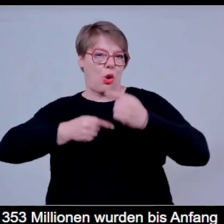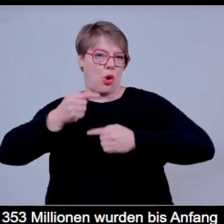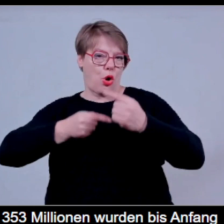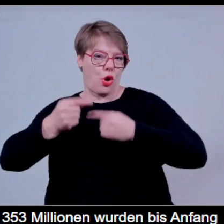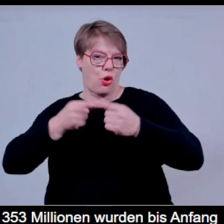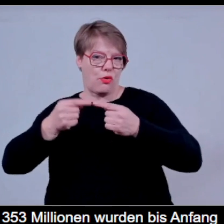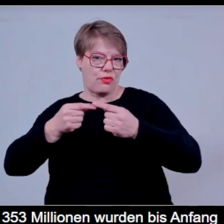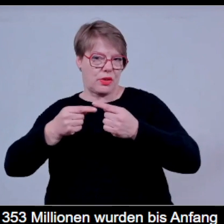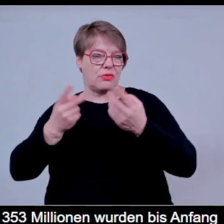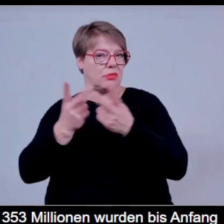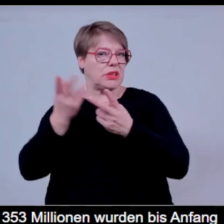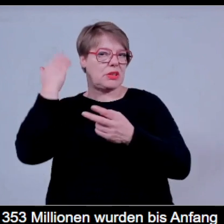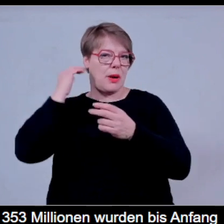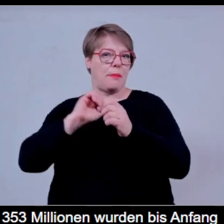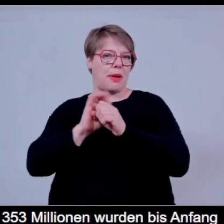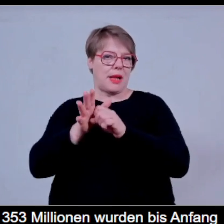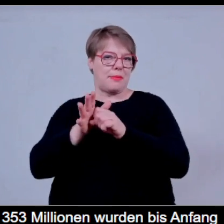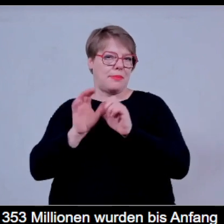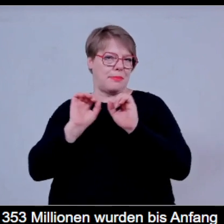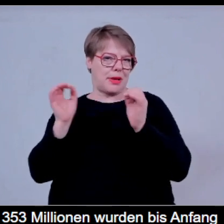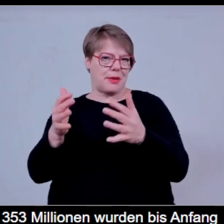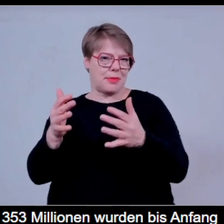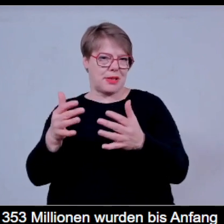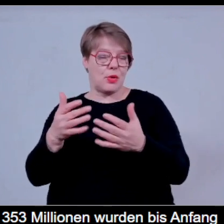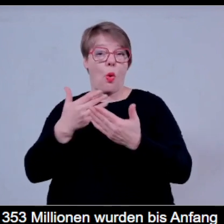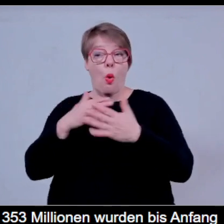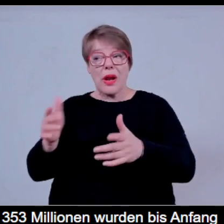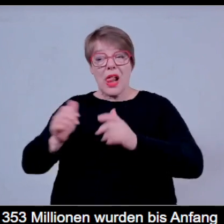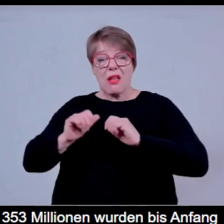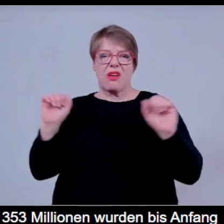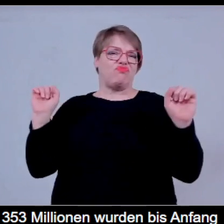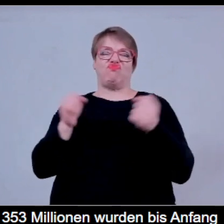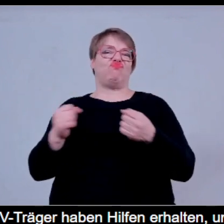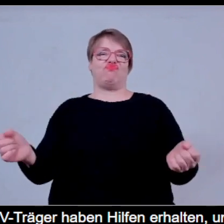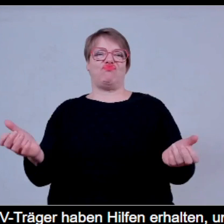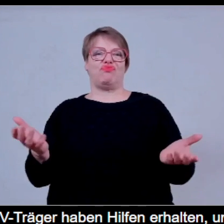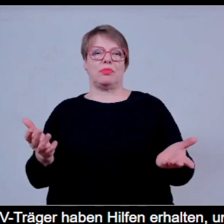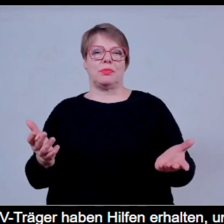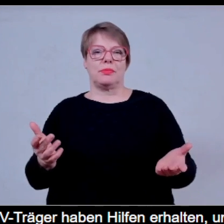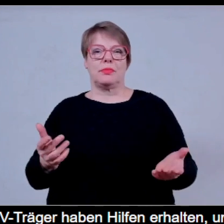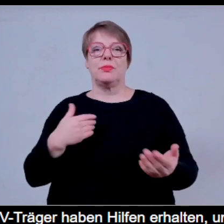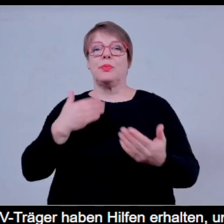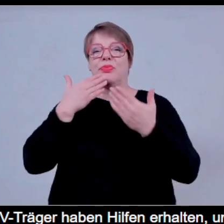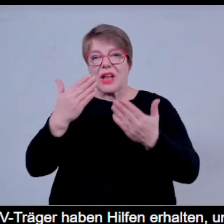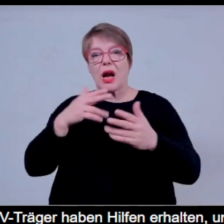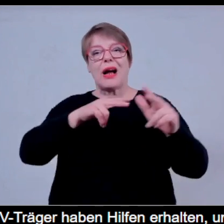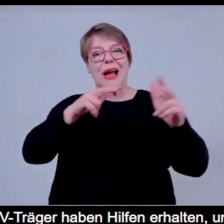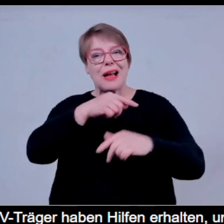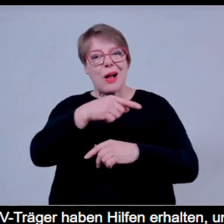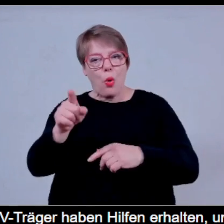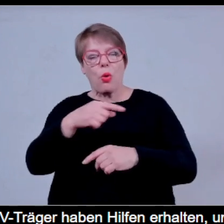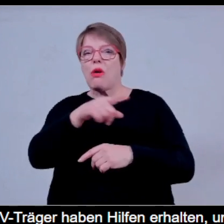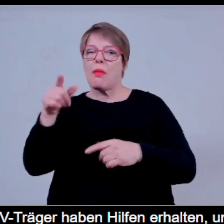Gesamtschadens im ÖPNV lässt sich zum jetzigen Zeitpunkt noch nicht konkret beziffern. Das wird erst im Jahr 2024 der Fall sein,